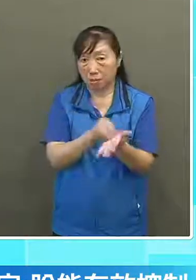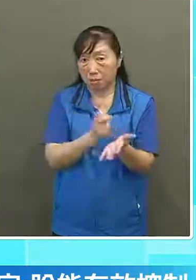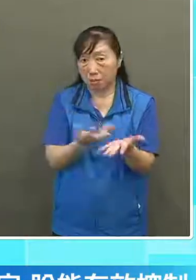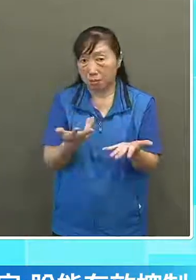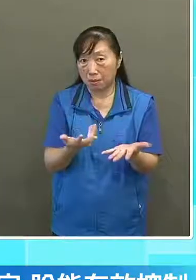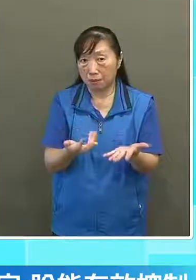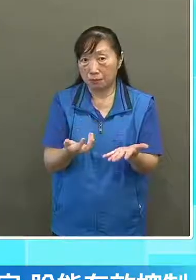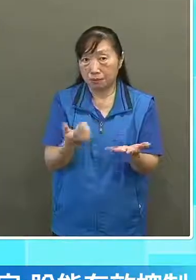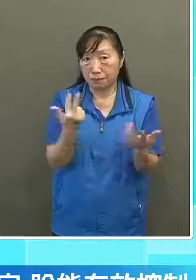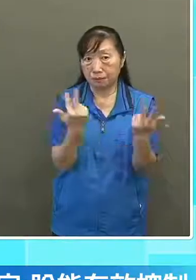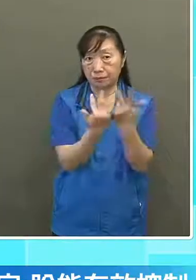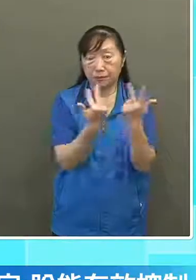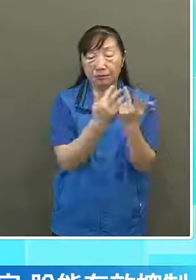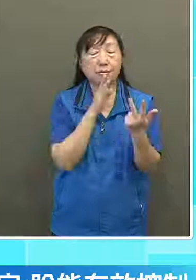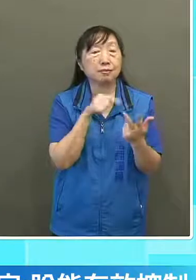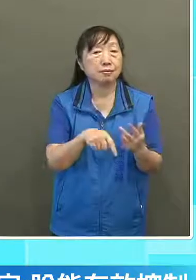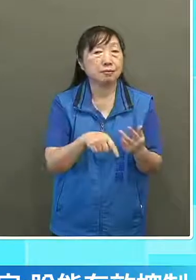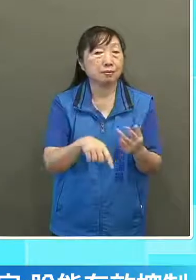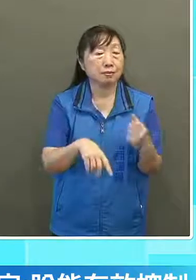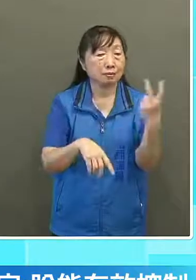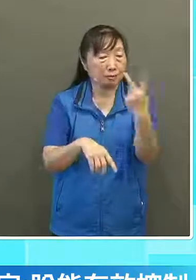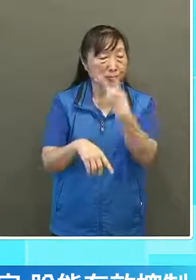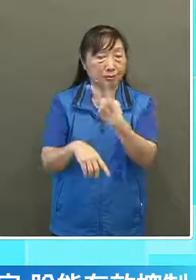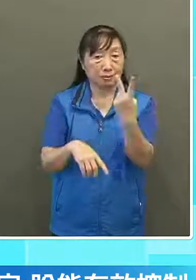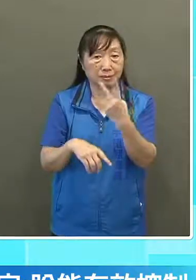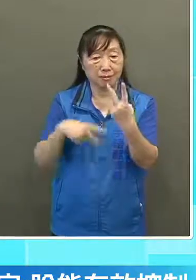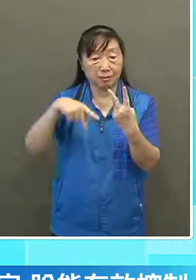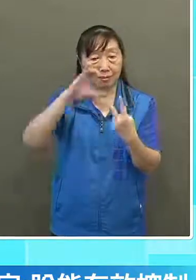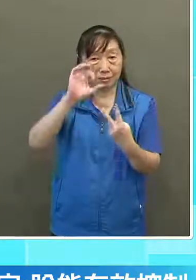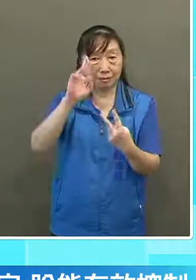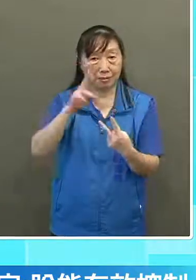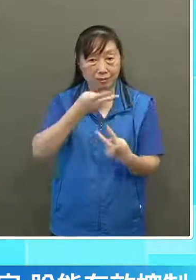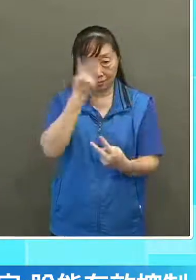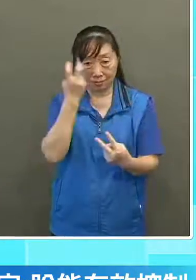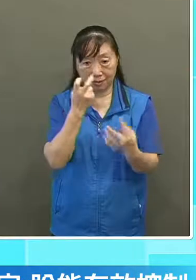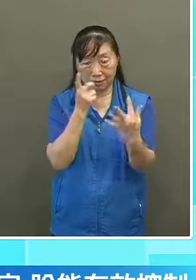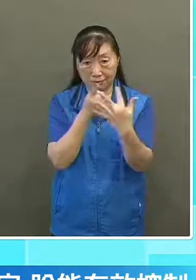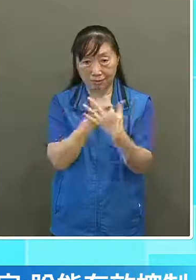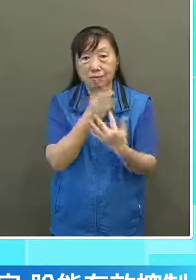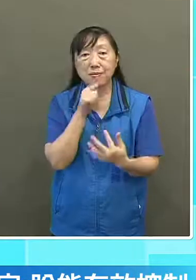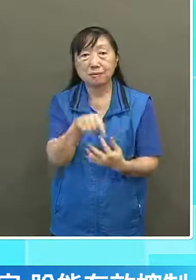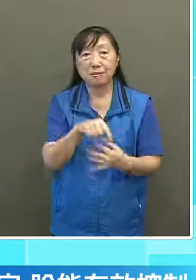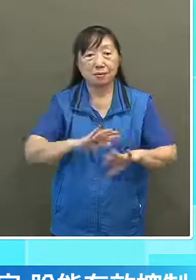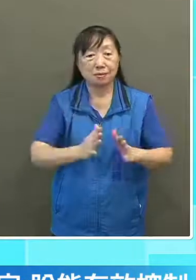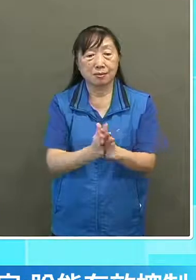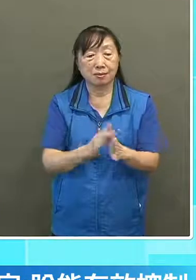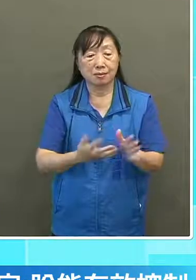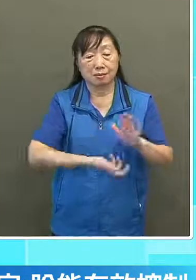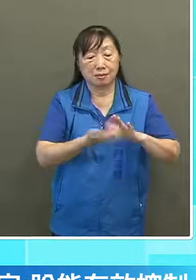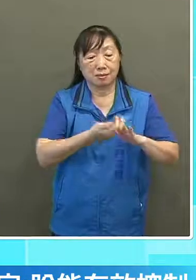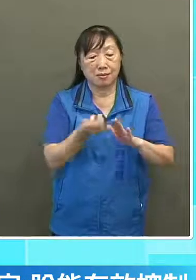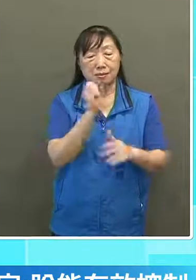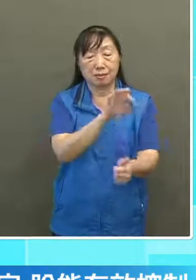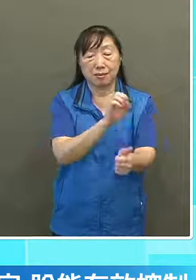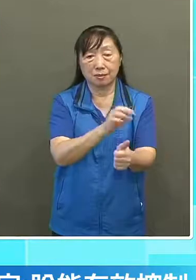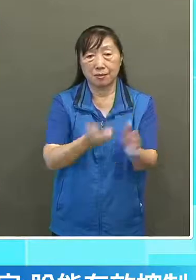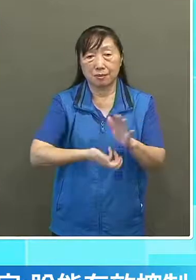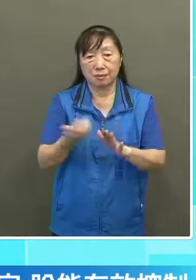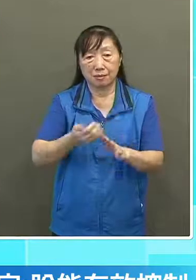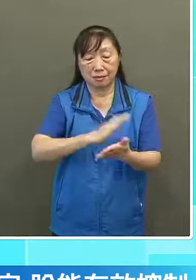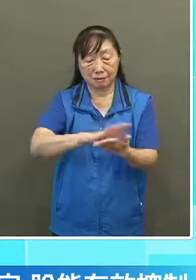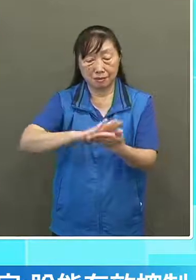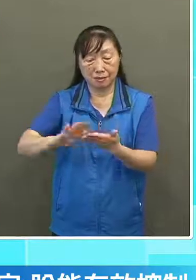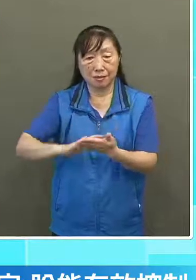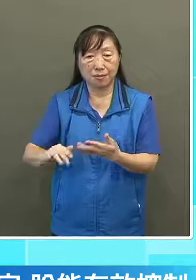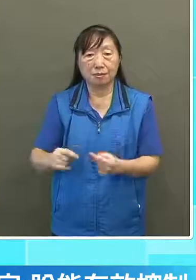在今天2个 PCR 确诊以后马上就快速的清空。至于